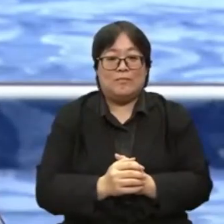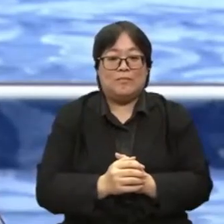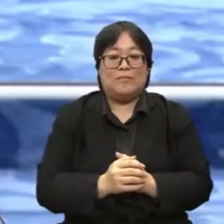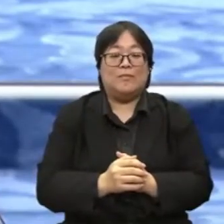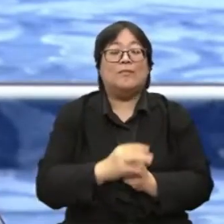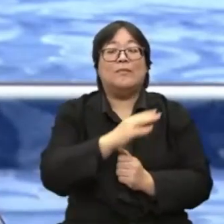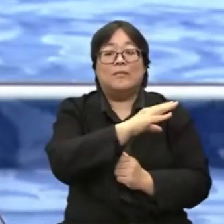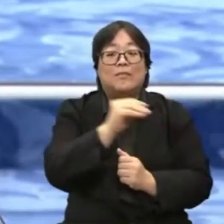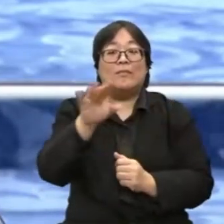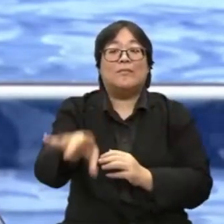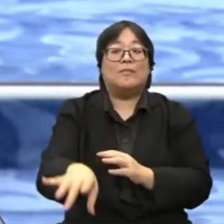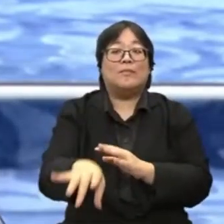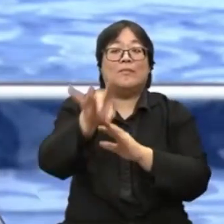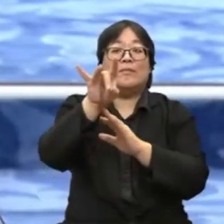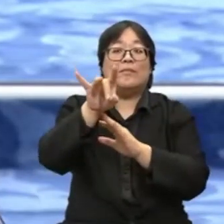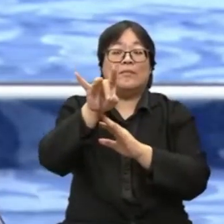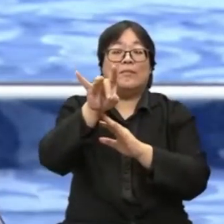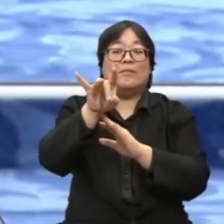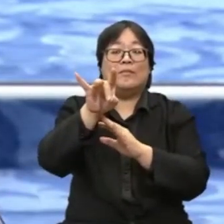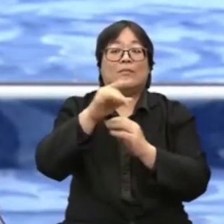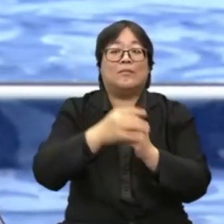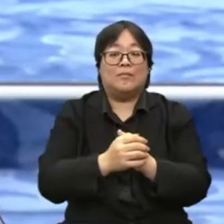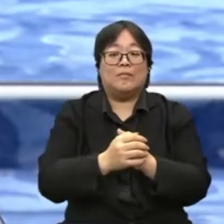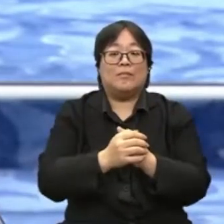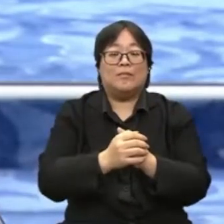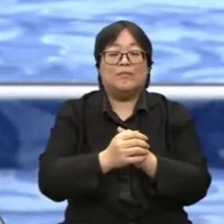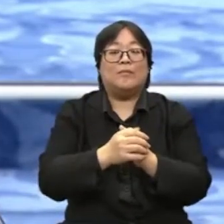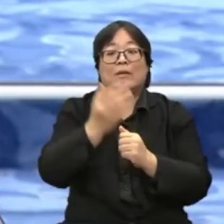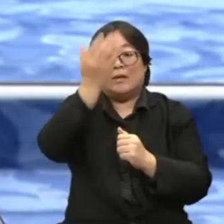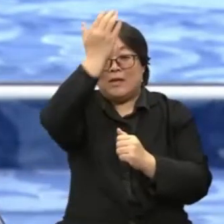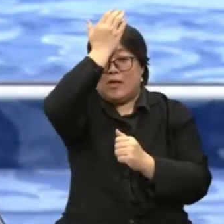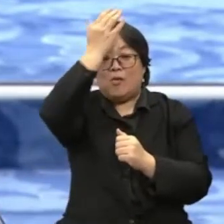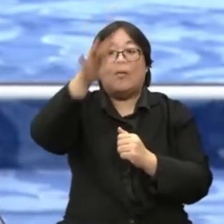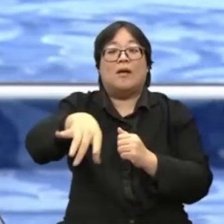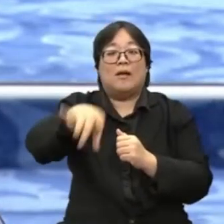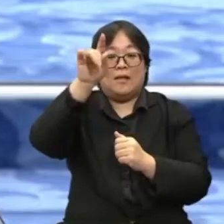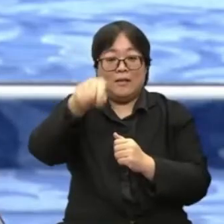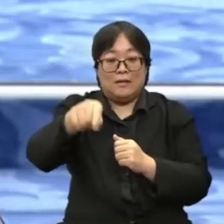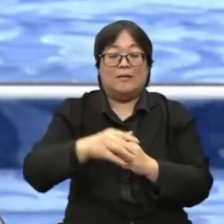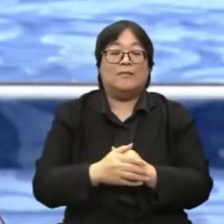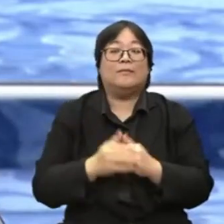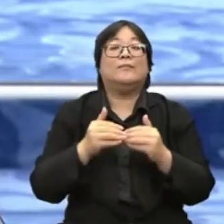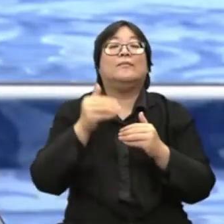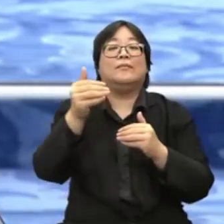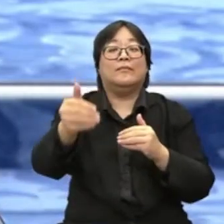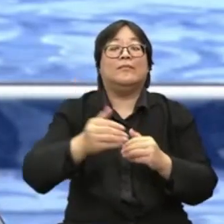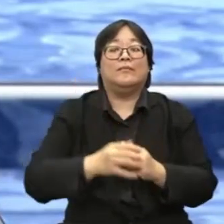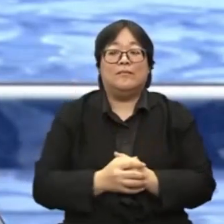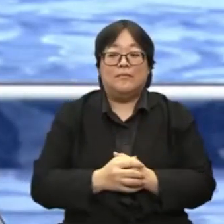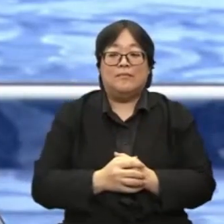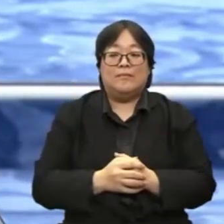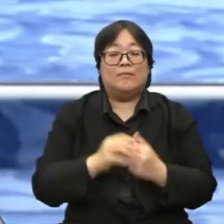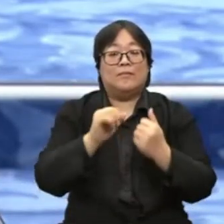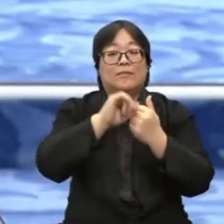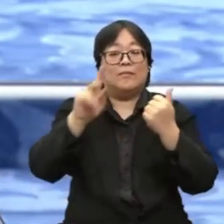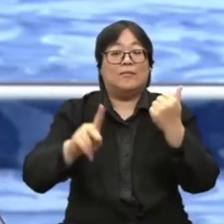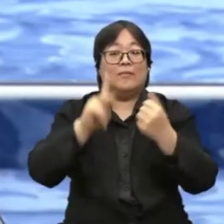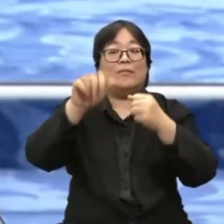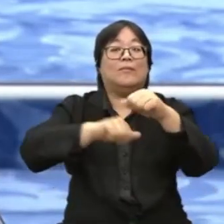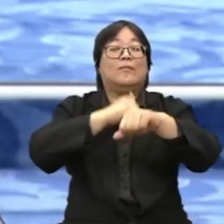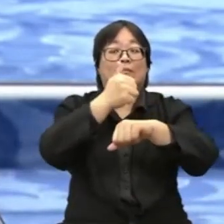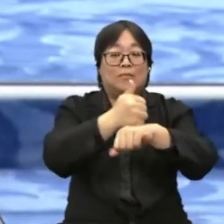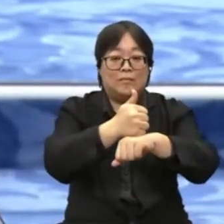juga melantik kepada mulia yang di-pertuan agong Selepas itu ya kemudian jawatankuasa